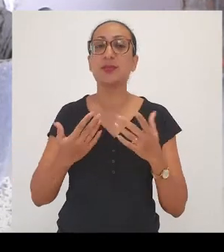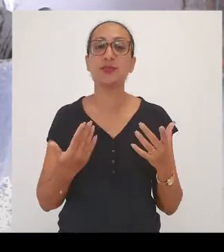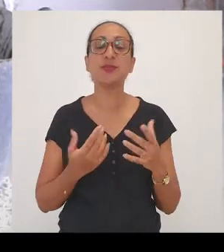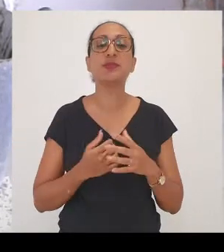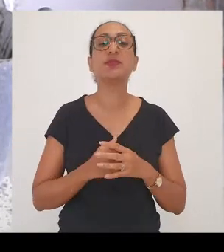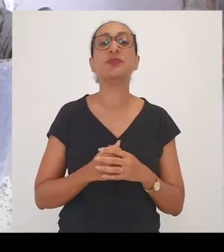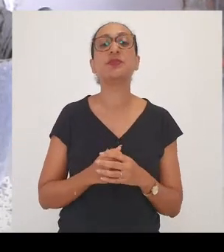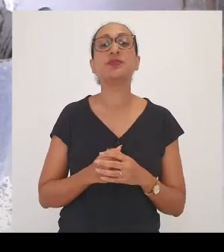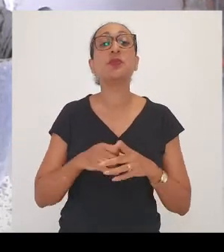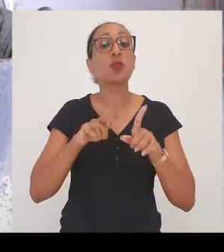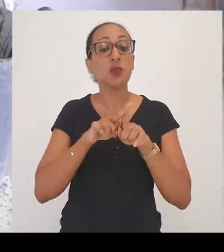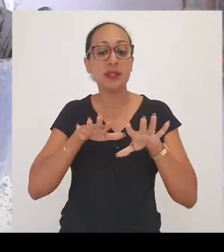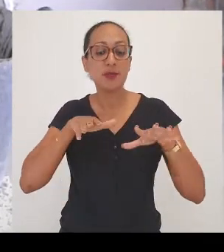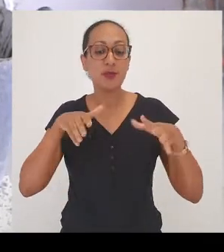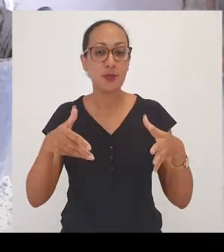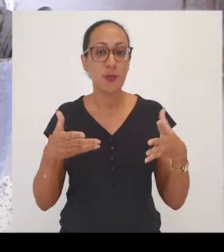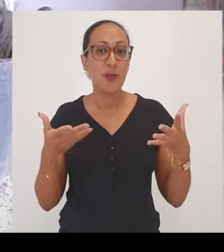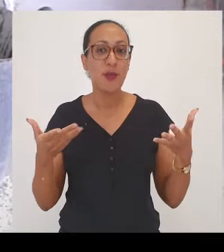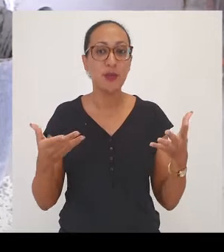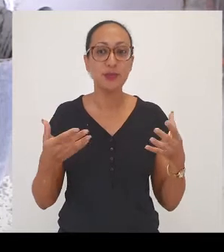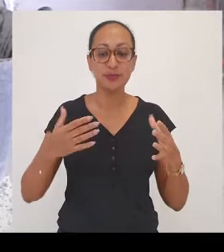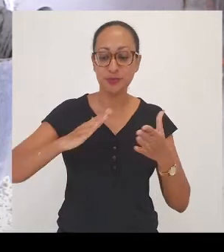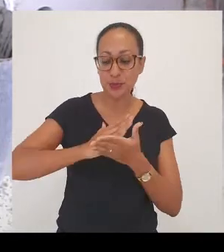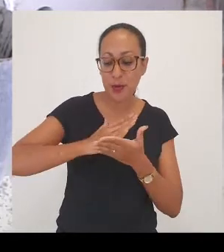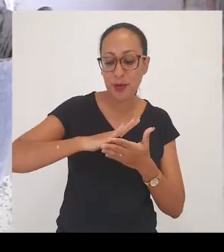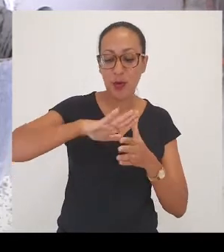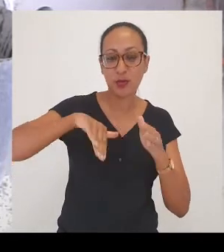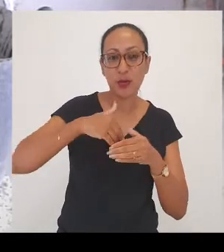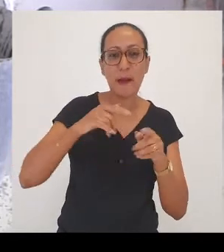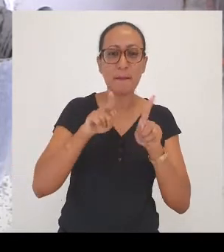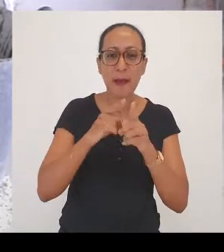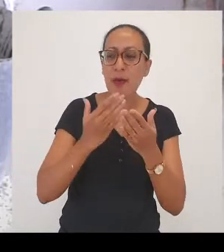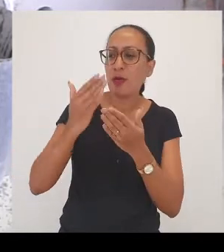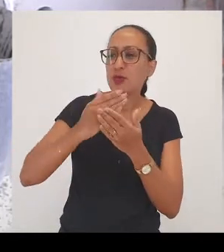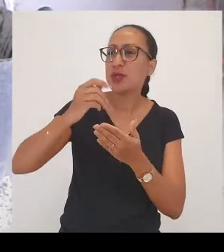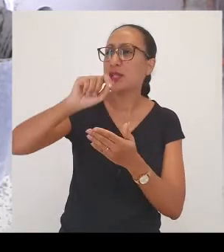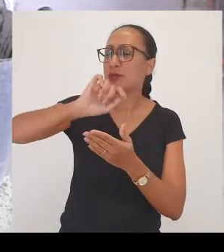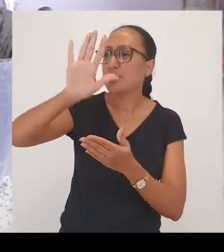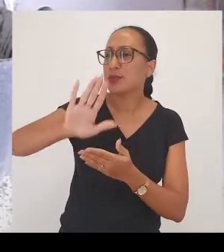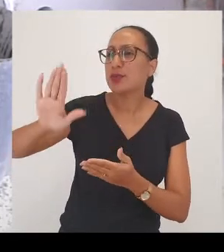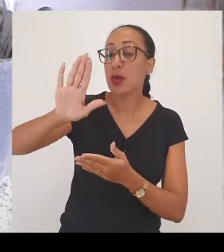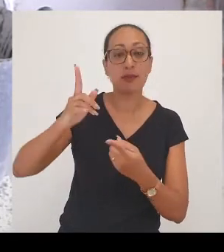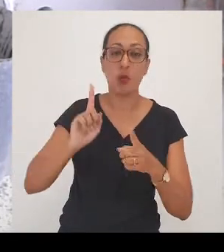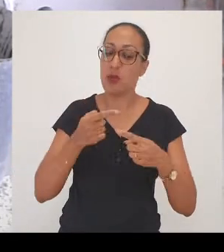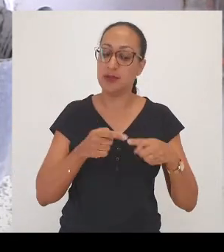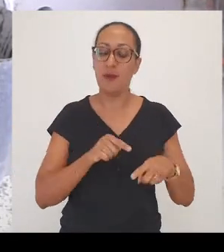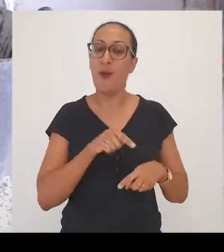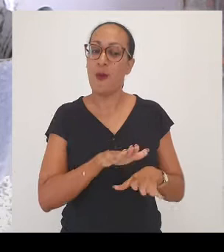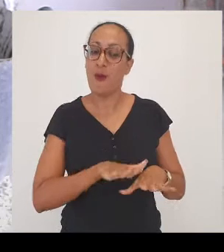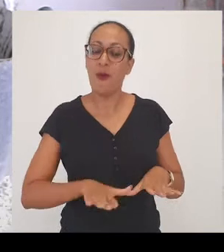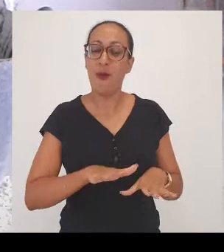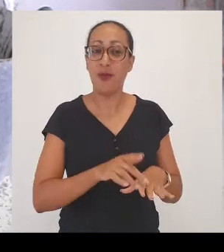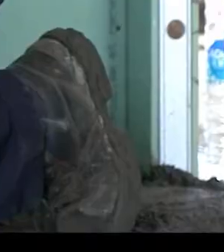le dosage. Et il y a aussi la manière de faire le mortier, parce que ce n'est pas un mortier comme pour faire du rendu. C'est